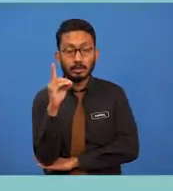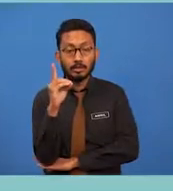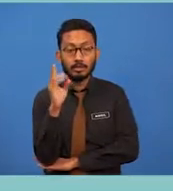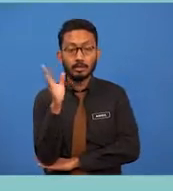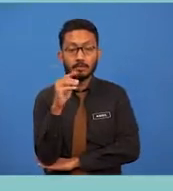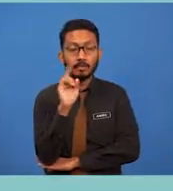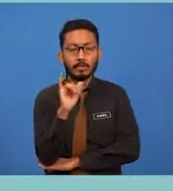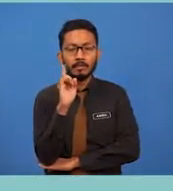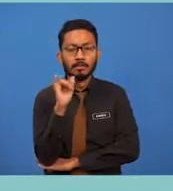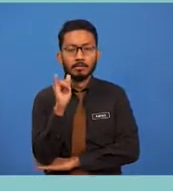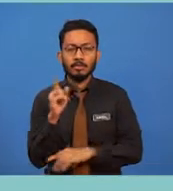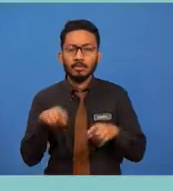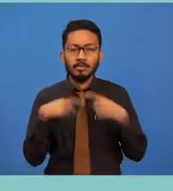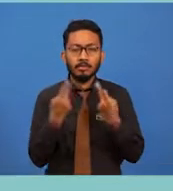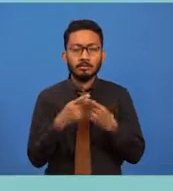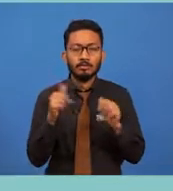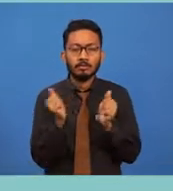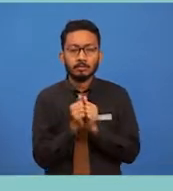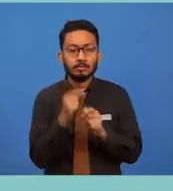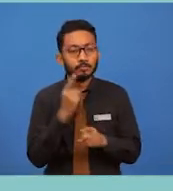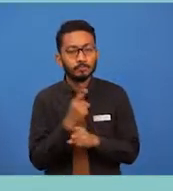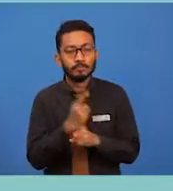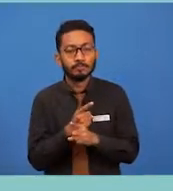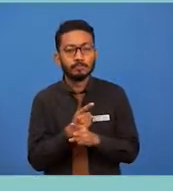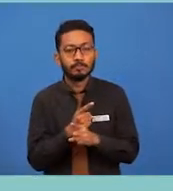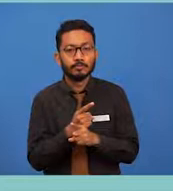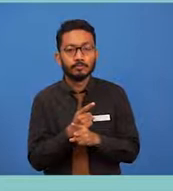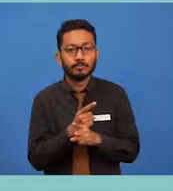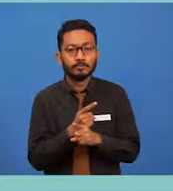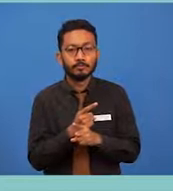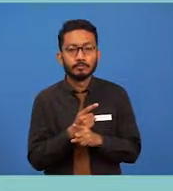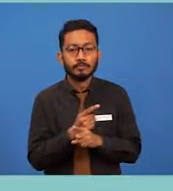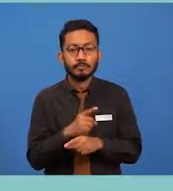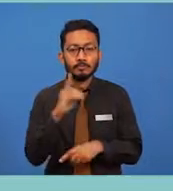Jawapannya D. Ya, itu pasangan yang betul.